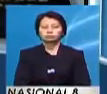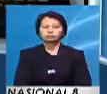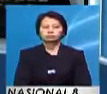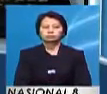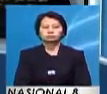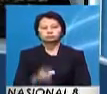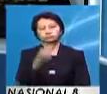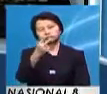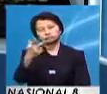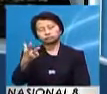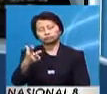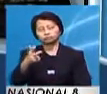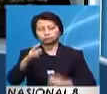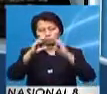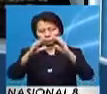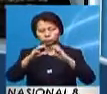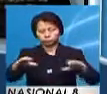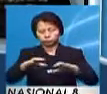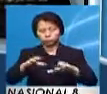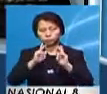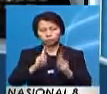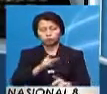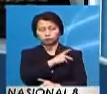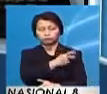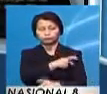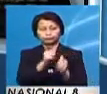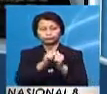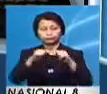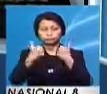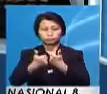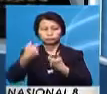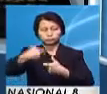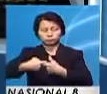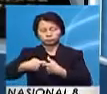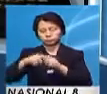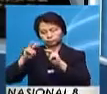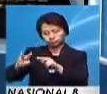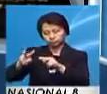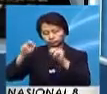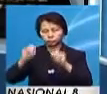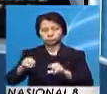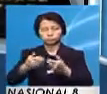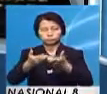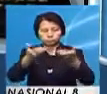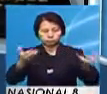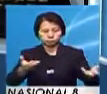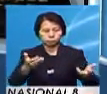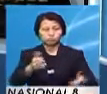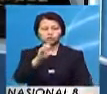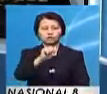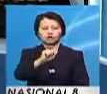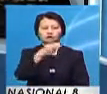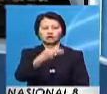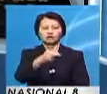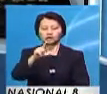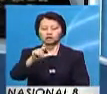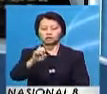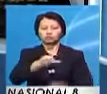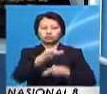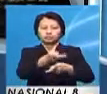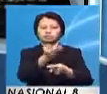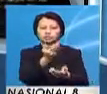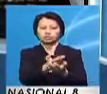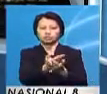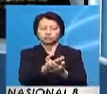Beberapa langkah drastik yang dilaksana pihak berkuasa bersama agensi berkaitan dilihat mampu mengekang kegiatan Ahlong, terutamanya dalam